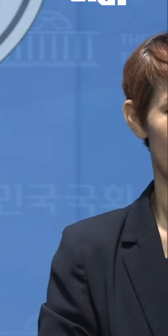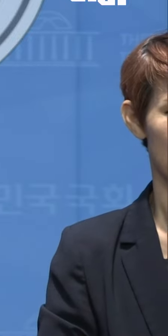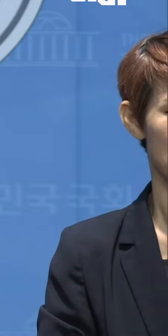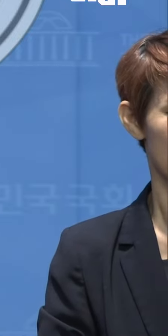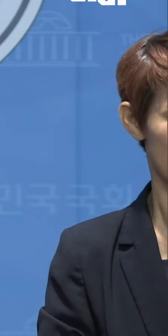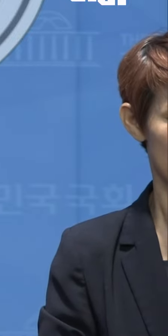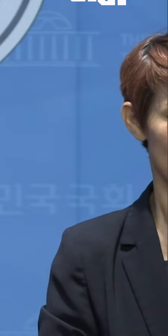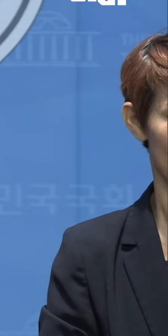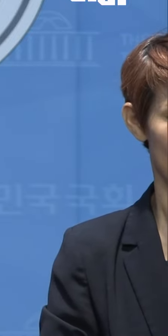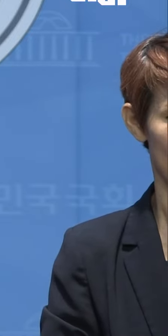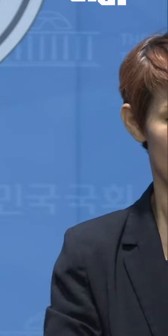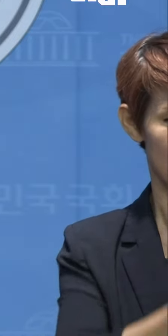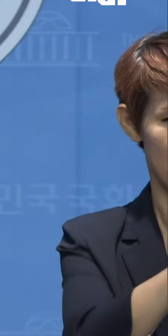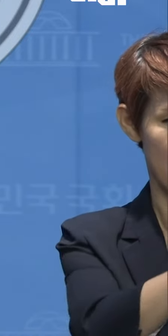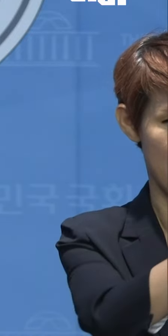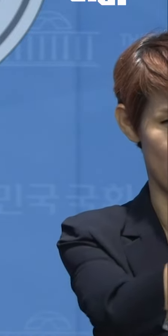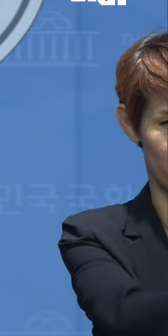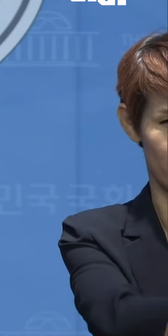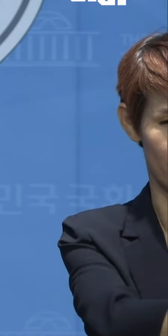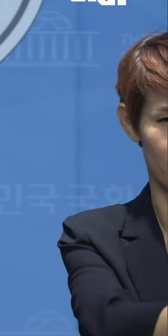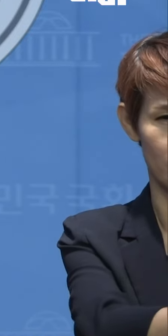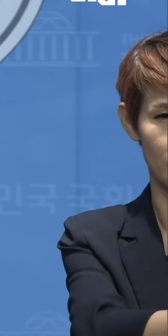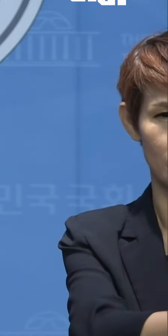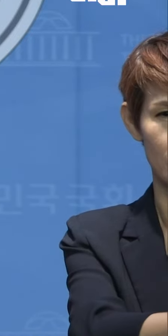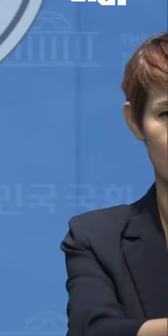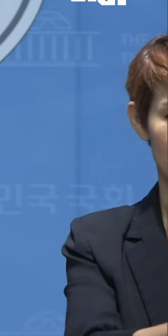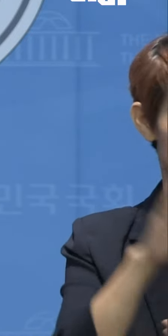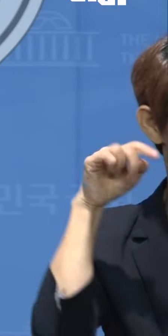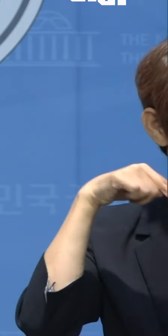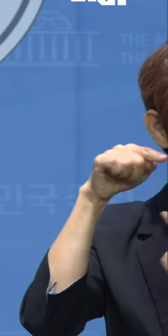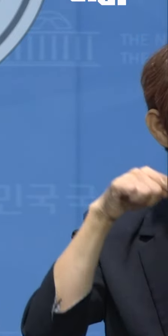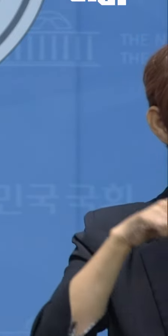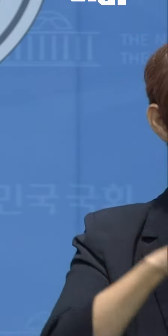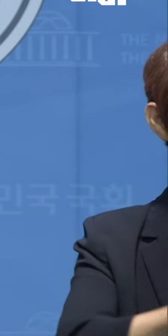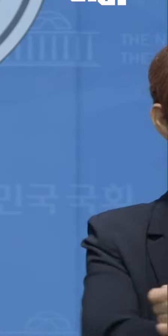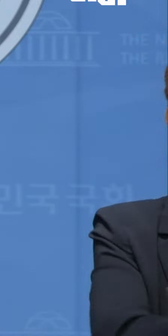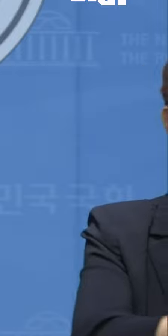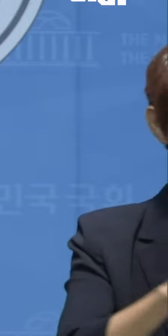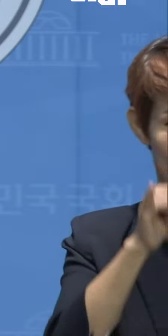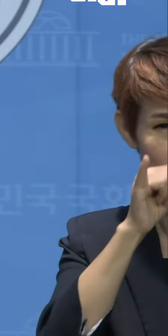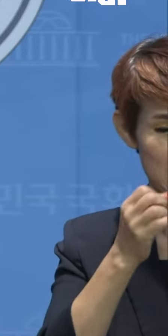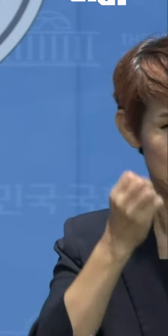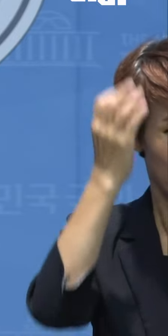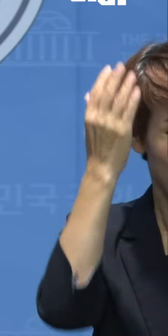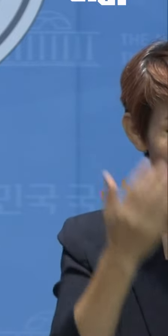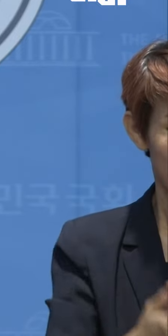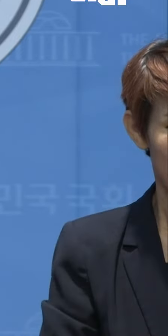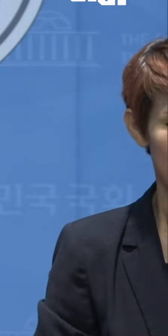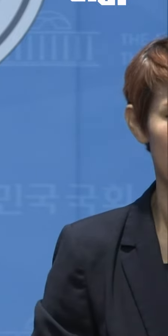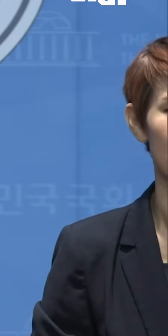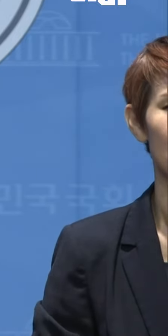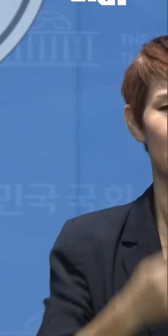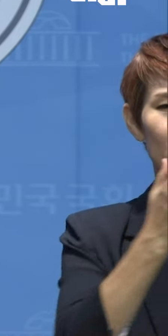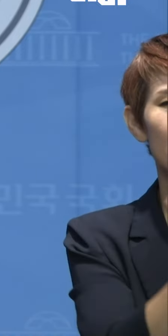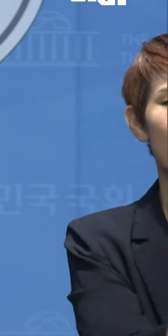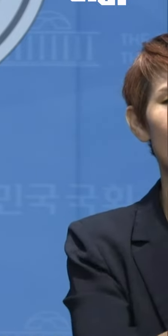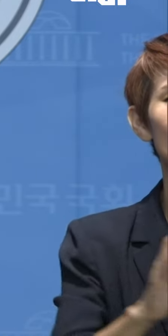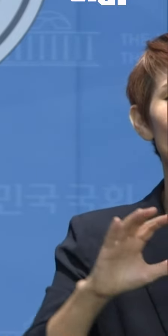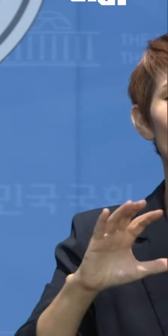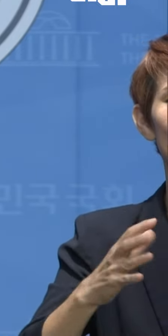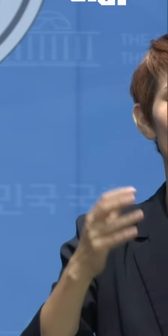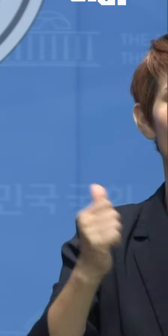온갖 패악질을 저질러온 것 다 잊으셨습니까 민주당은 국회 개해제 요구